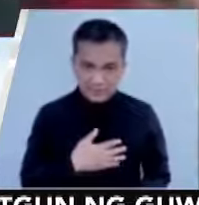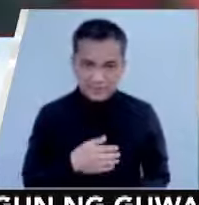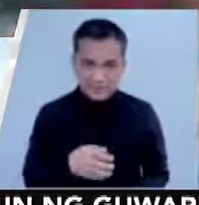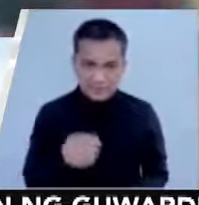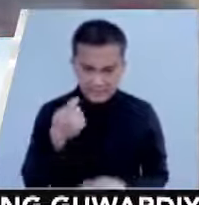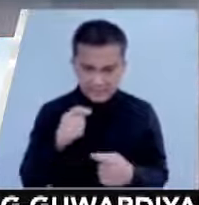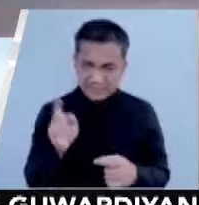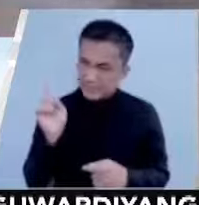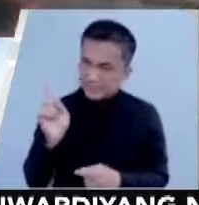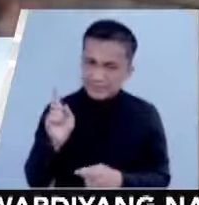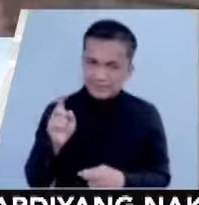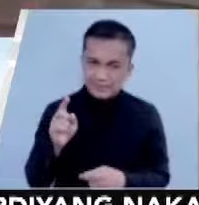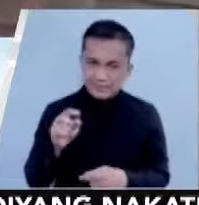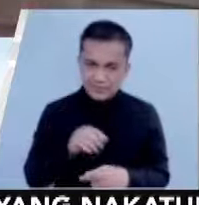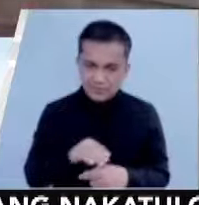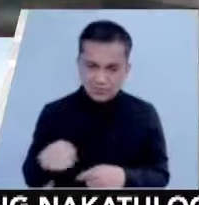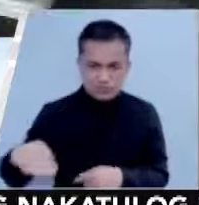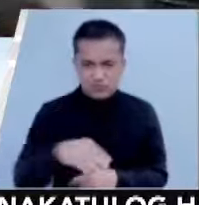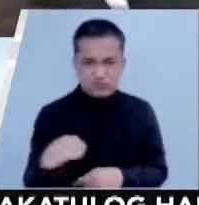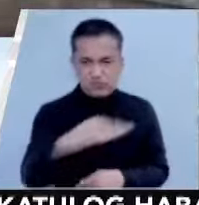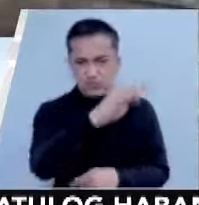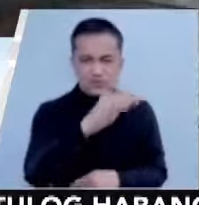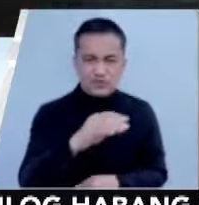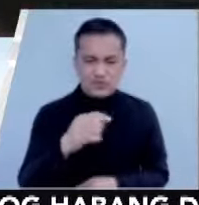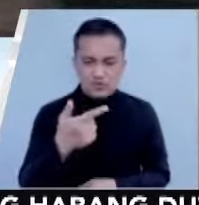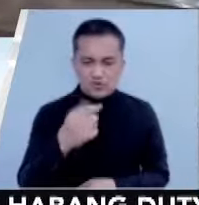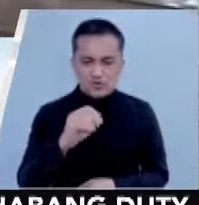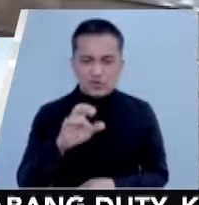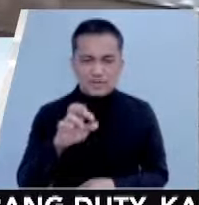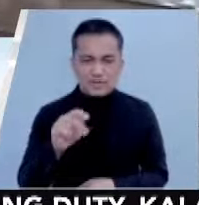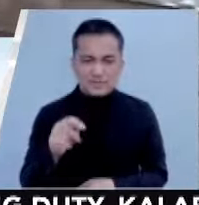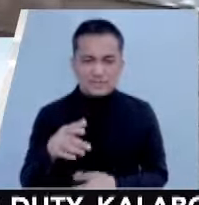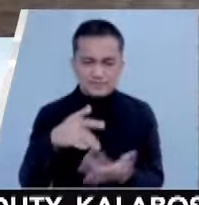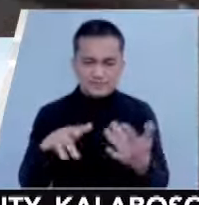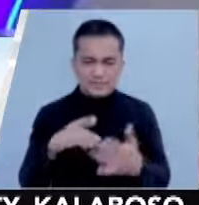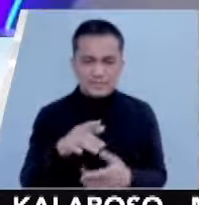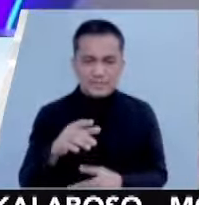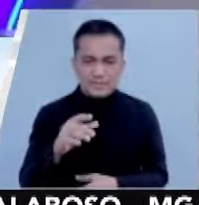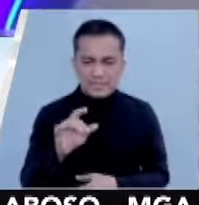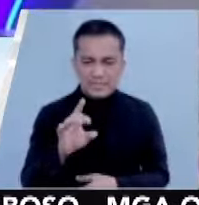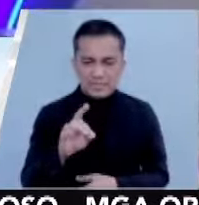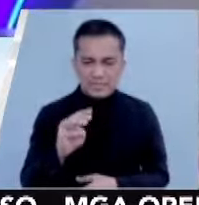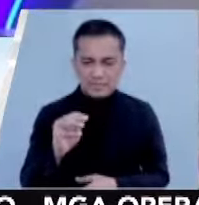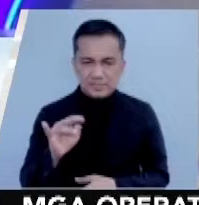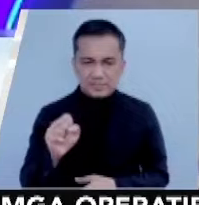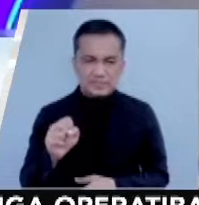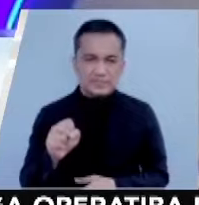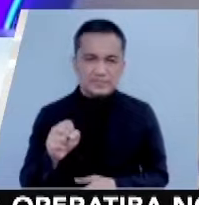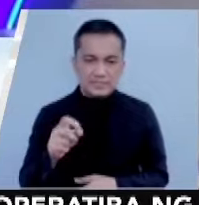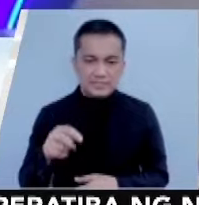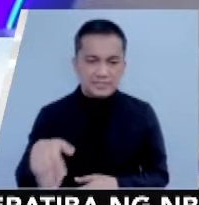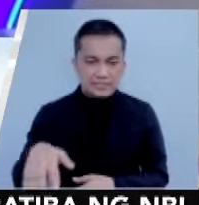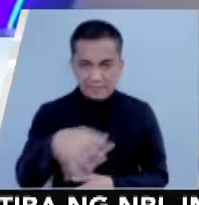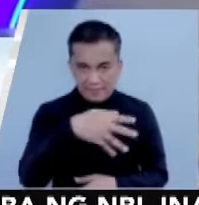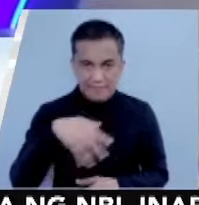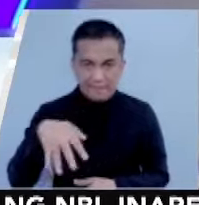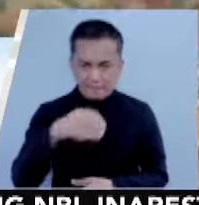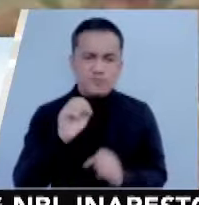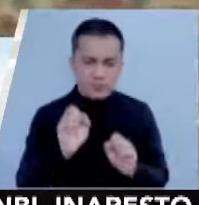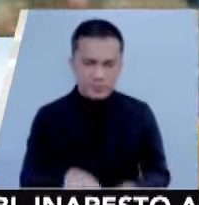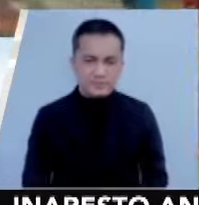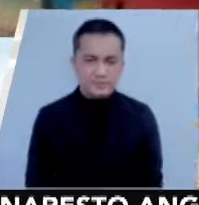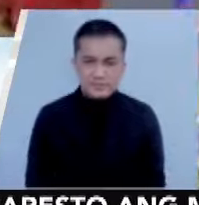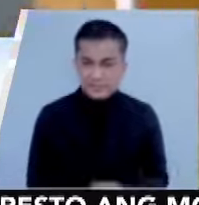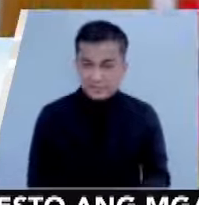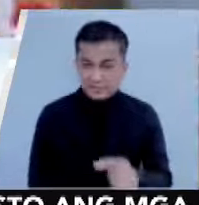High speed go carts at umikot sa 80 meter track Para naman sa mga gusto ng extreme